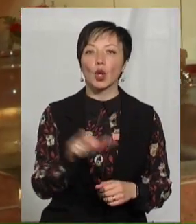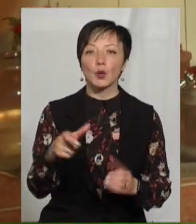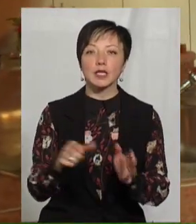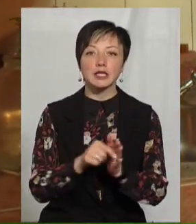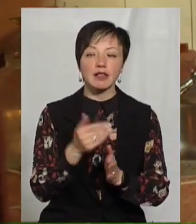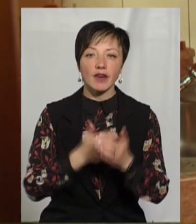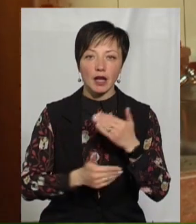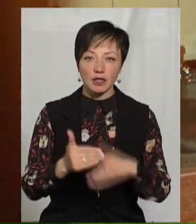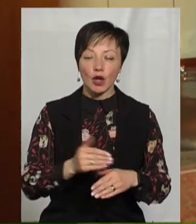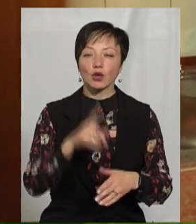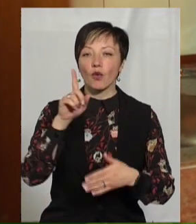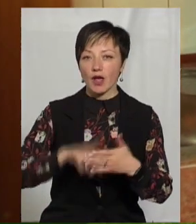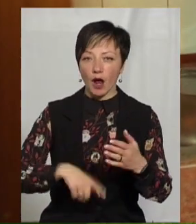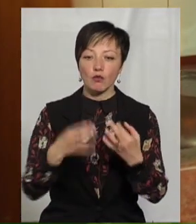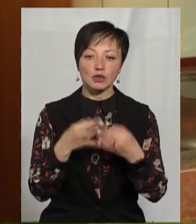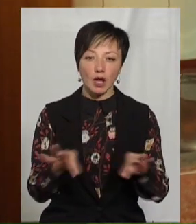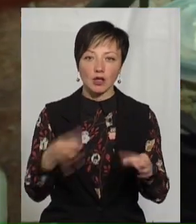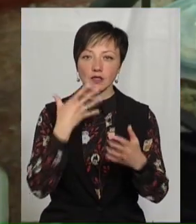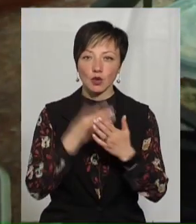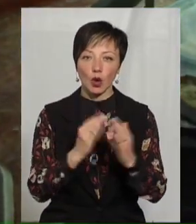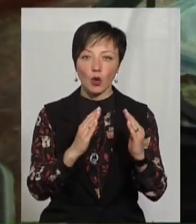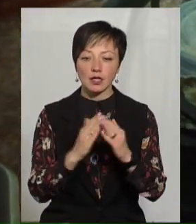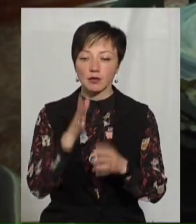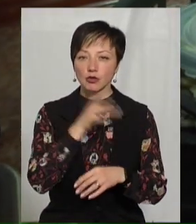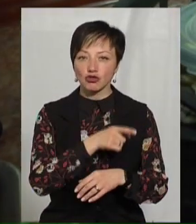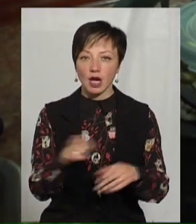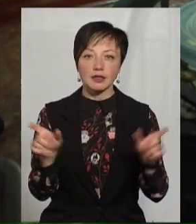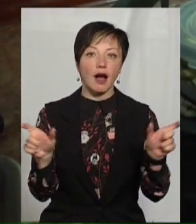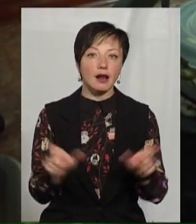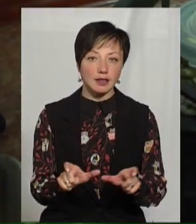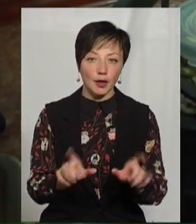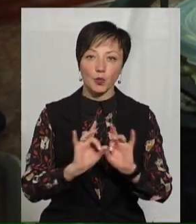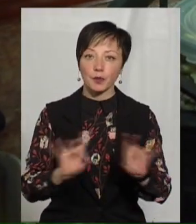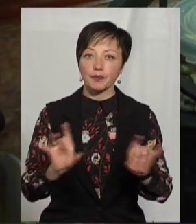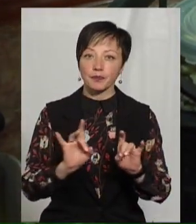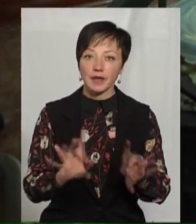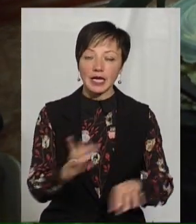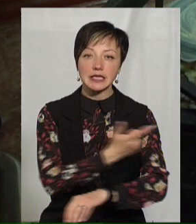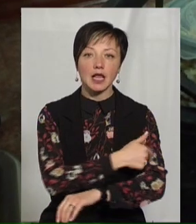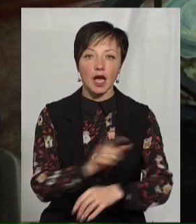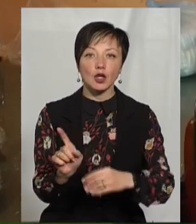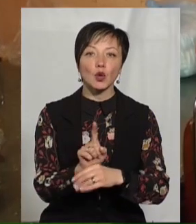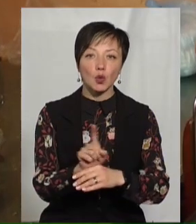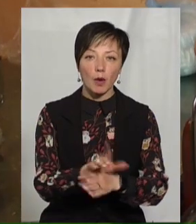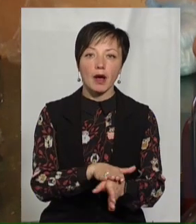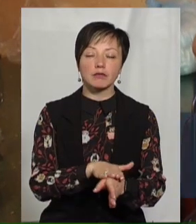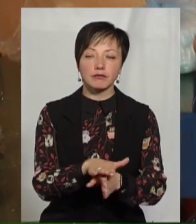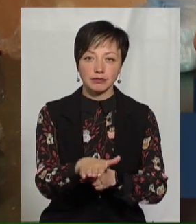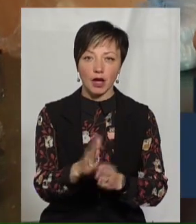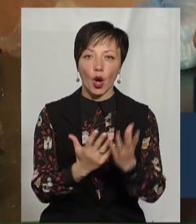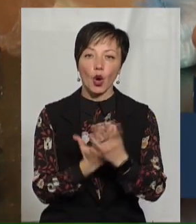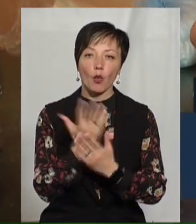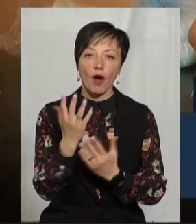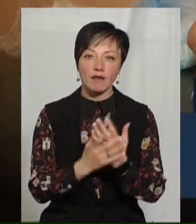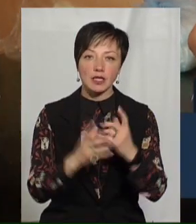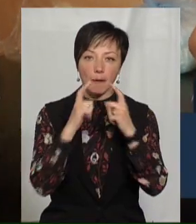Вероніка, волонтерам довіряють та впускають до своїх осель під час карантину. Марія Бурбан розповідає, санітарних норм дотримуються. Рукавиці,